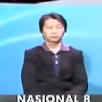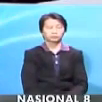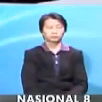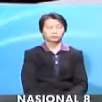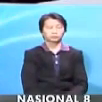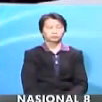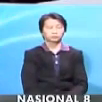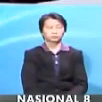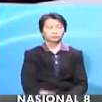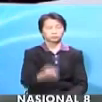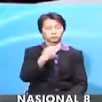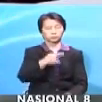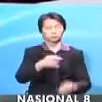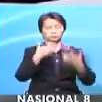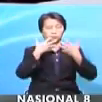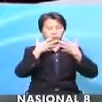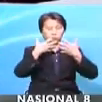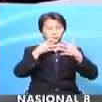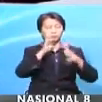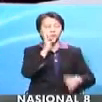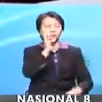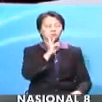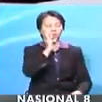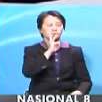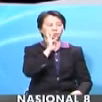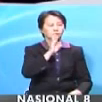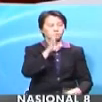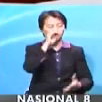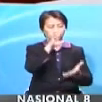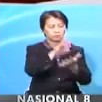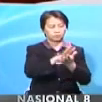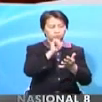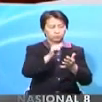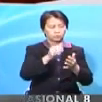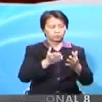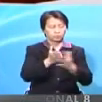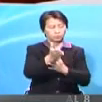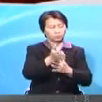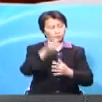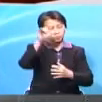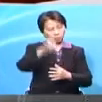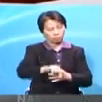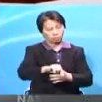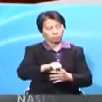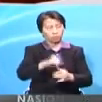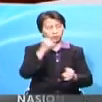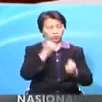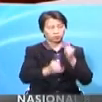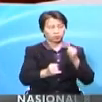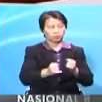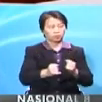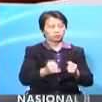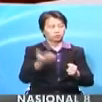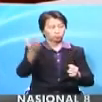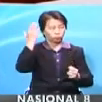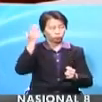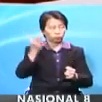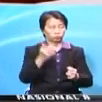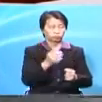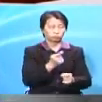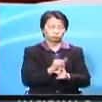hoki wanita bahwa 14 tahun Kuala Lumpur yakin dapat menebus kekalahan Pada perlawanan akhir edisi lalu